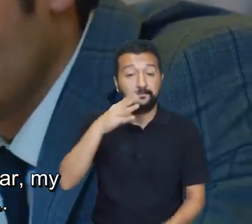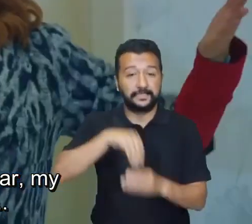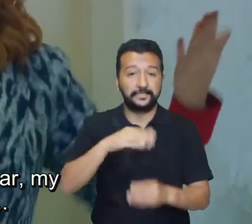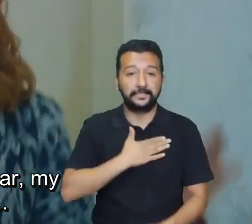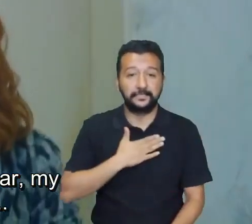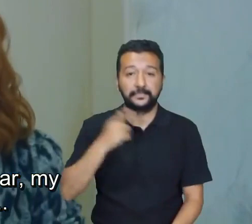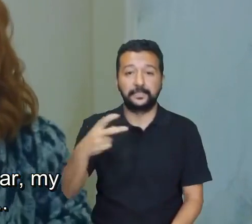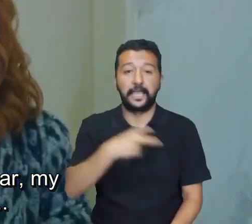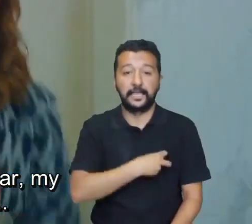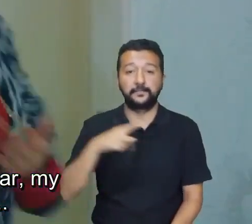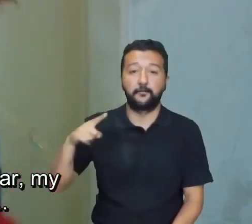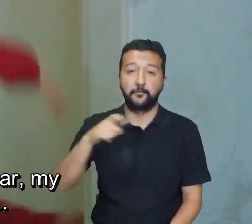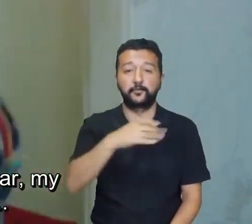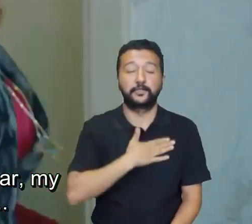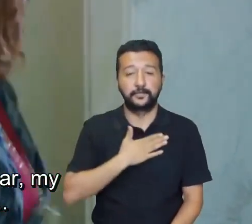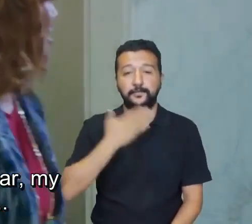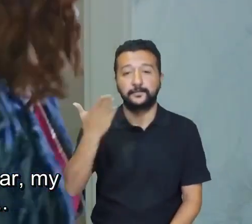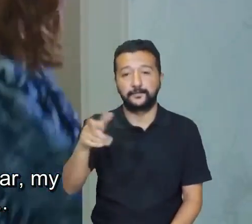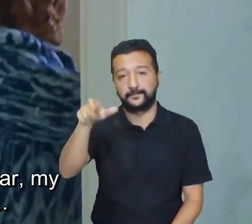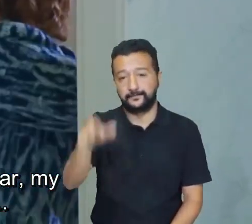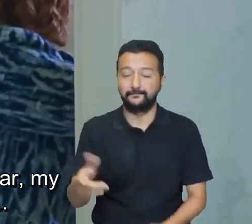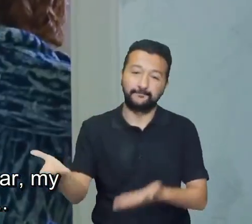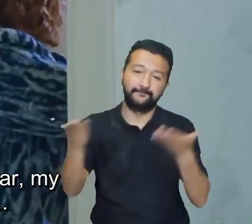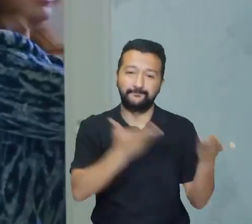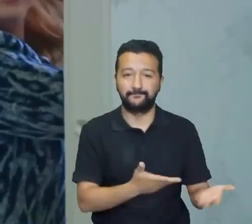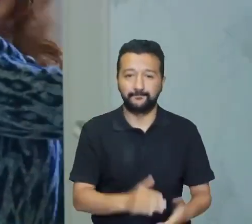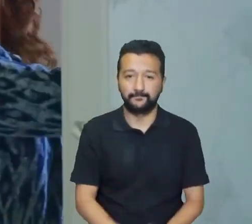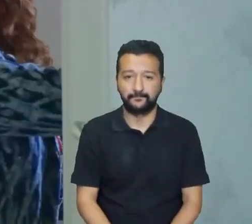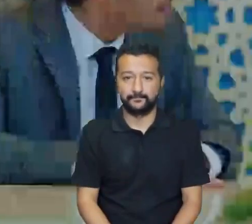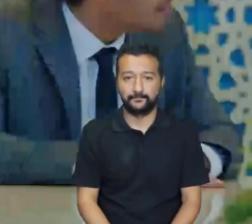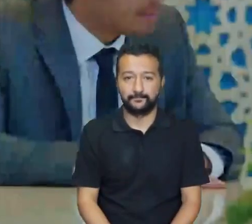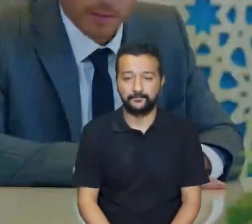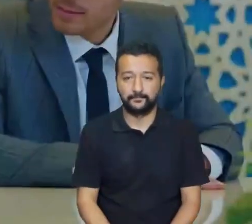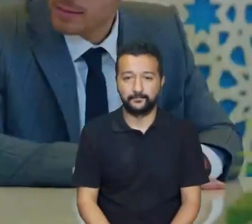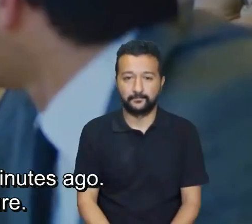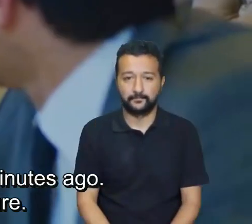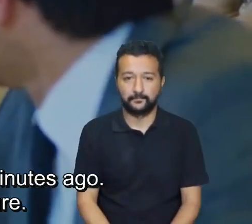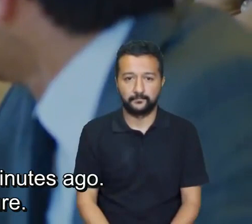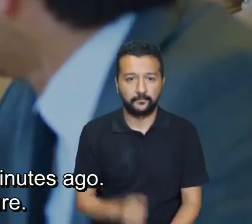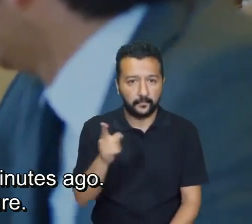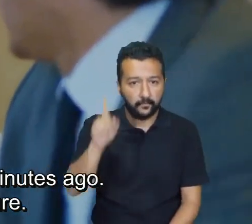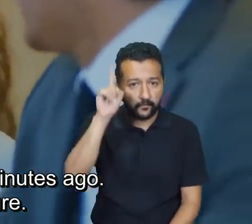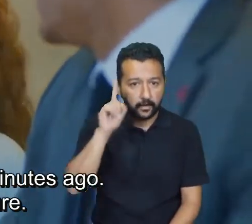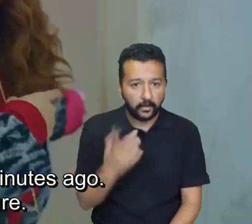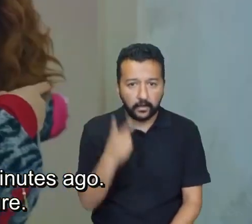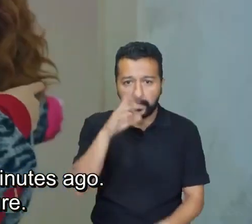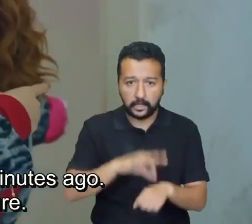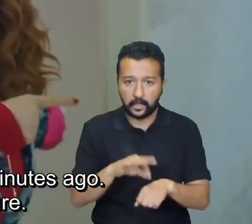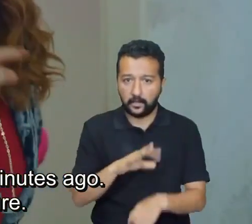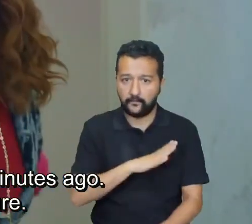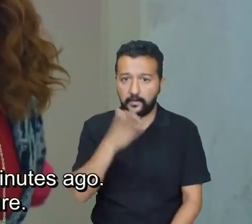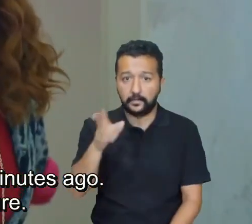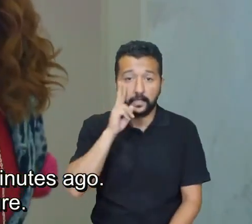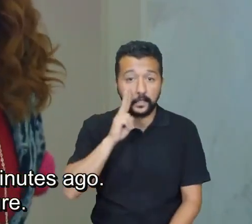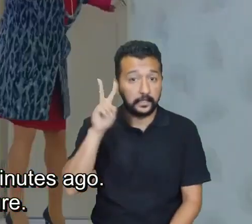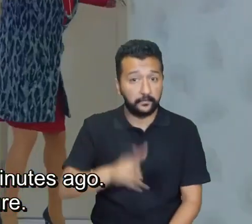içi, aşk böceğim, Şener'i. Elini uzattığıyla kaldı. Vallahi 2 dakika önce